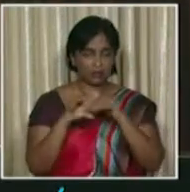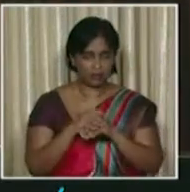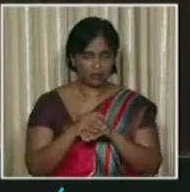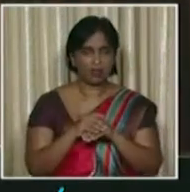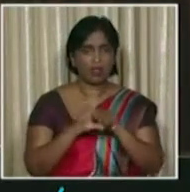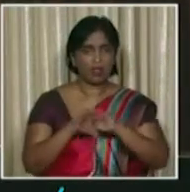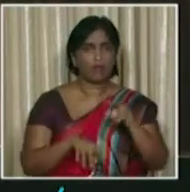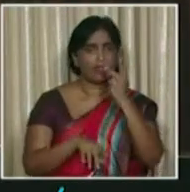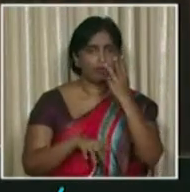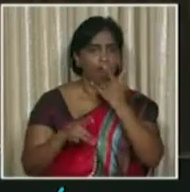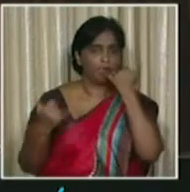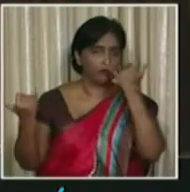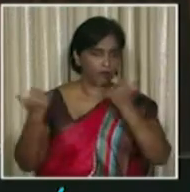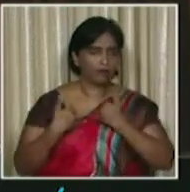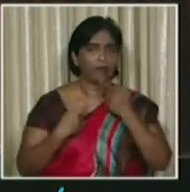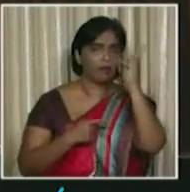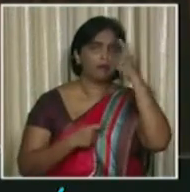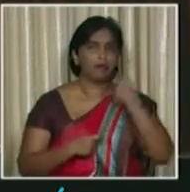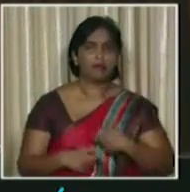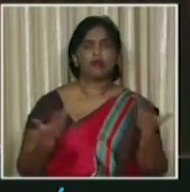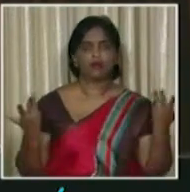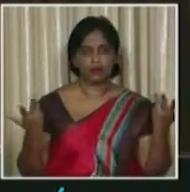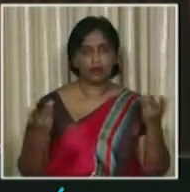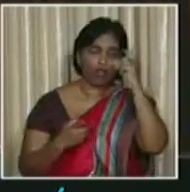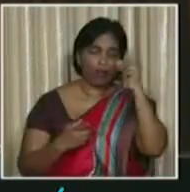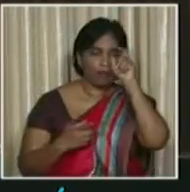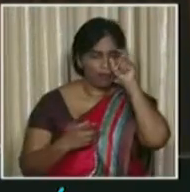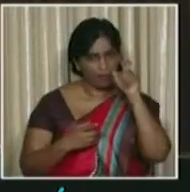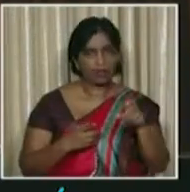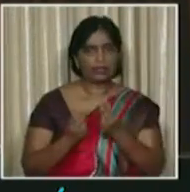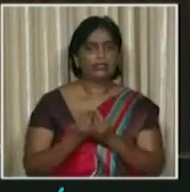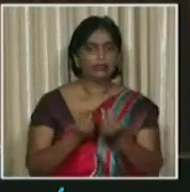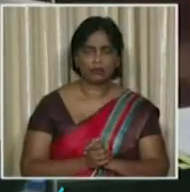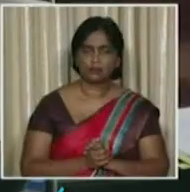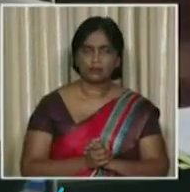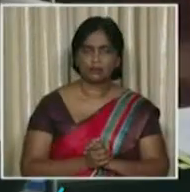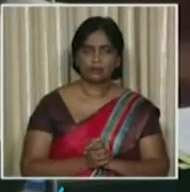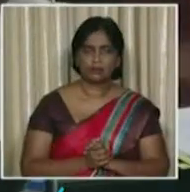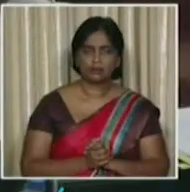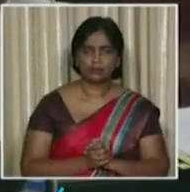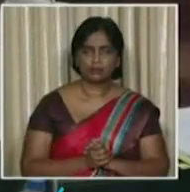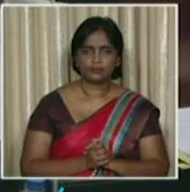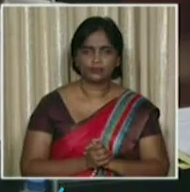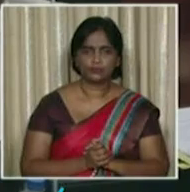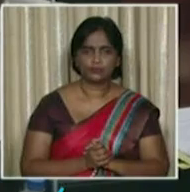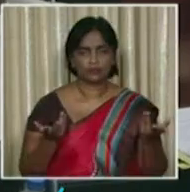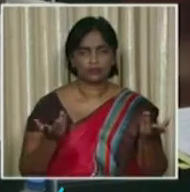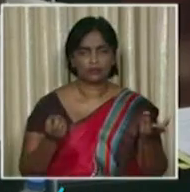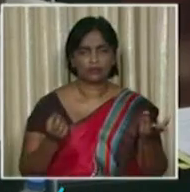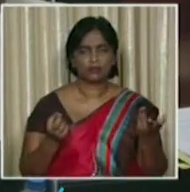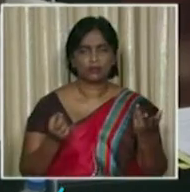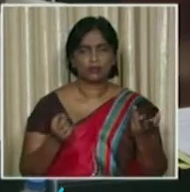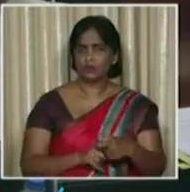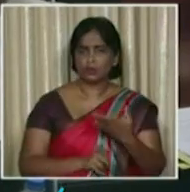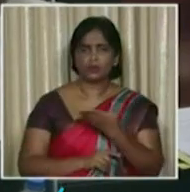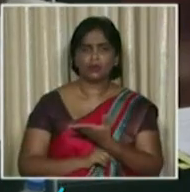ළමයි දෙන්නේ තුන්දෙනෙක් මට කතා කරා තාම පඩි ලැබුණ නැහැ කියලා ඉතින් ඒ හින්දා පොඩ්ඩක් හොයලා බලලා මේ ඉක්මන් කළා මේ කටයුතු කරන්න ඇත්ත වශයෙන්ම මෙතුමාගේ විසඳුම දඩුවට